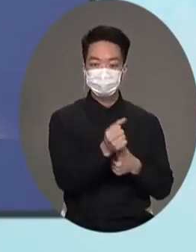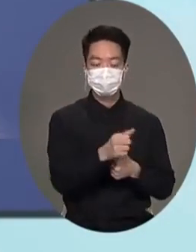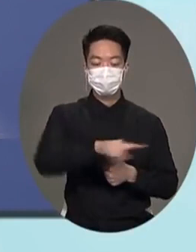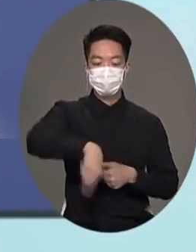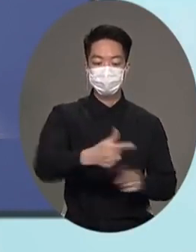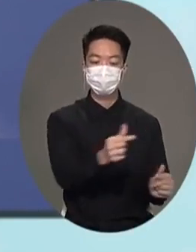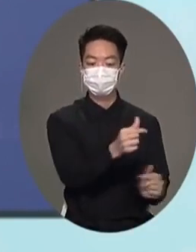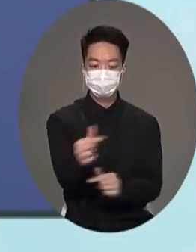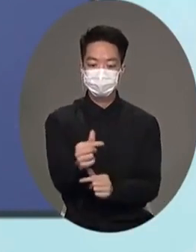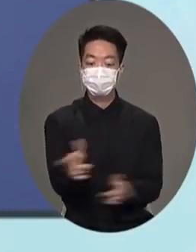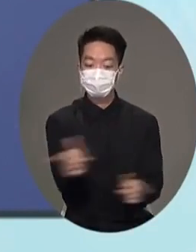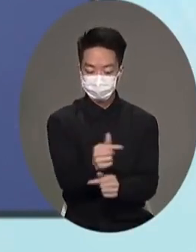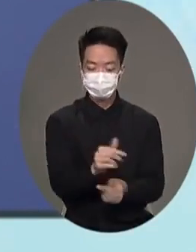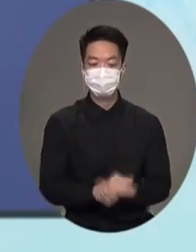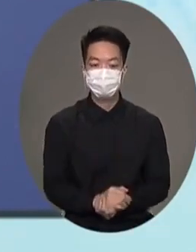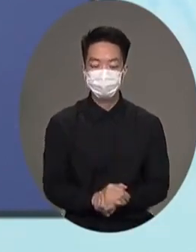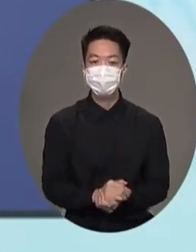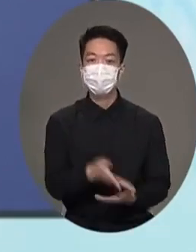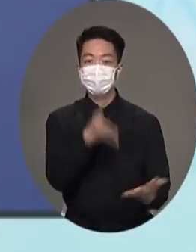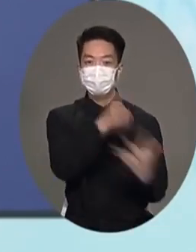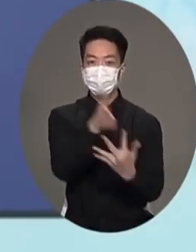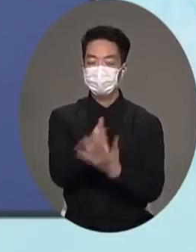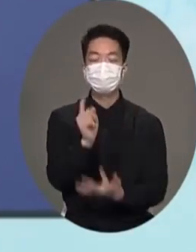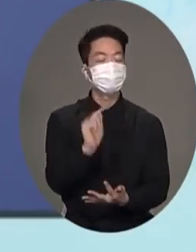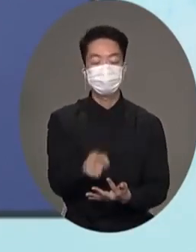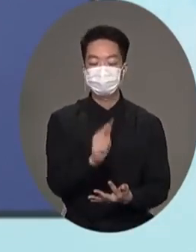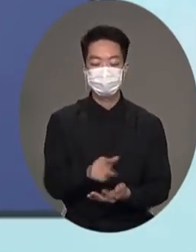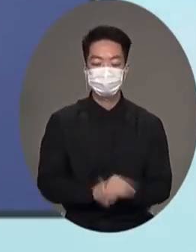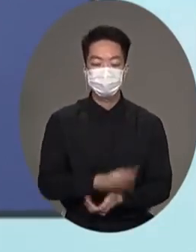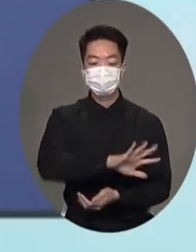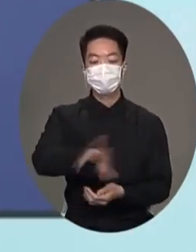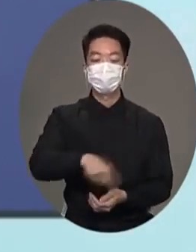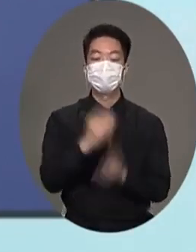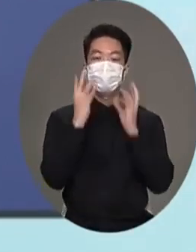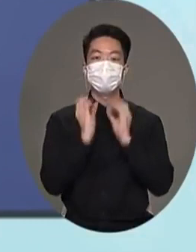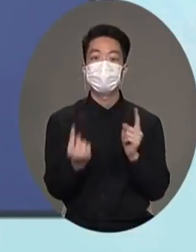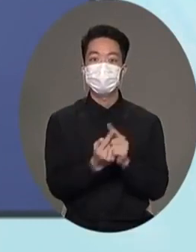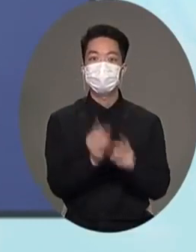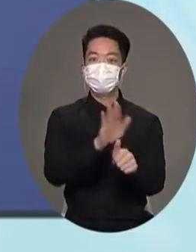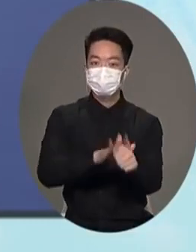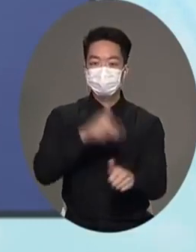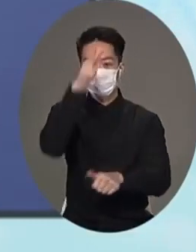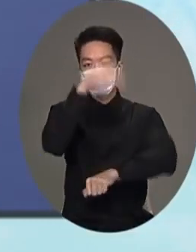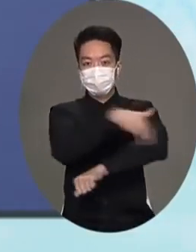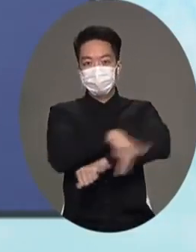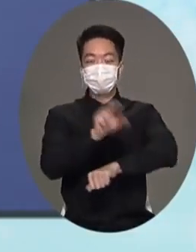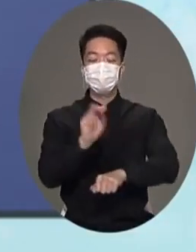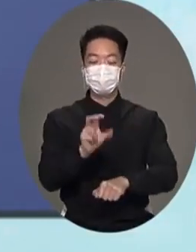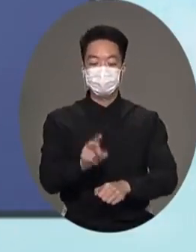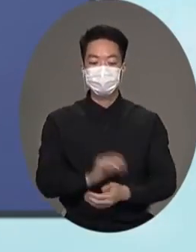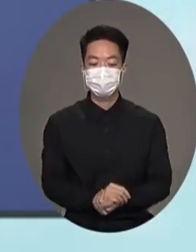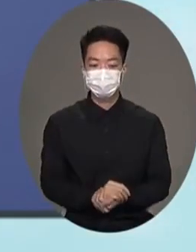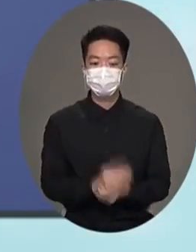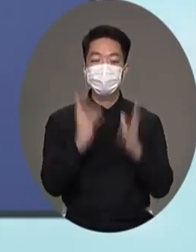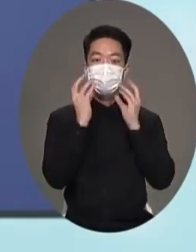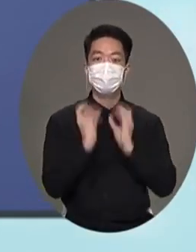始终不干涉阿富汗内政，始终奉行面向全体阿富汗人民的友好政策。中方尊重阿富汗人